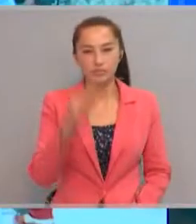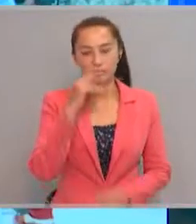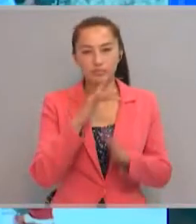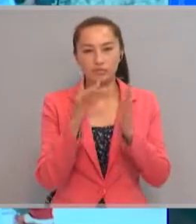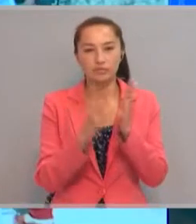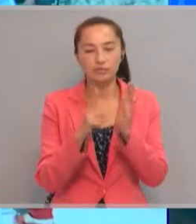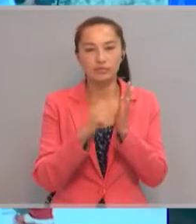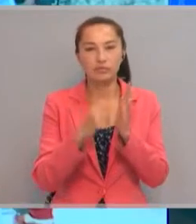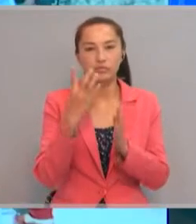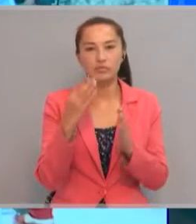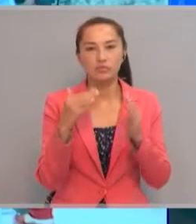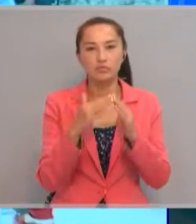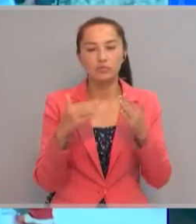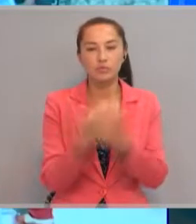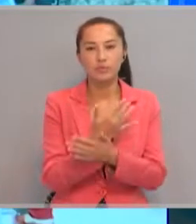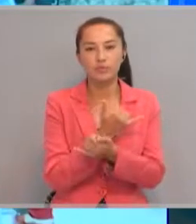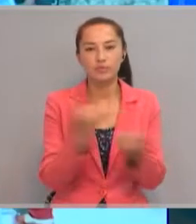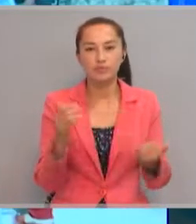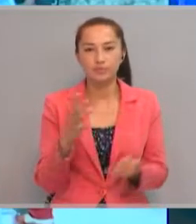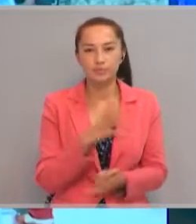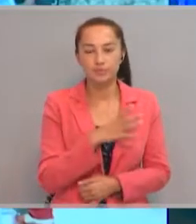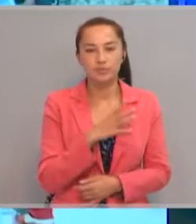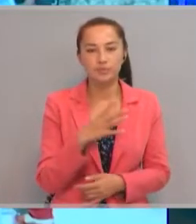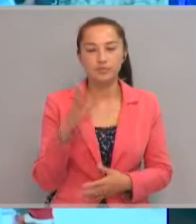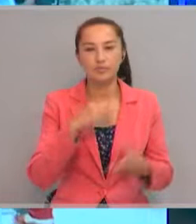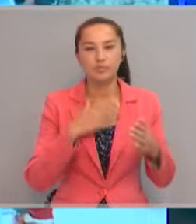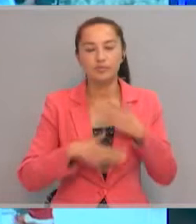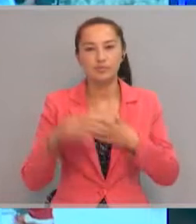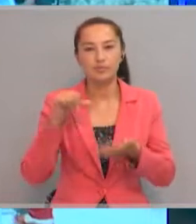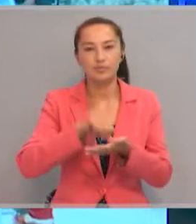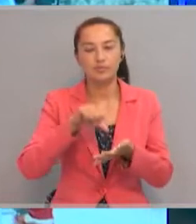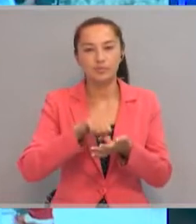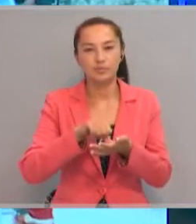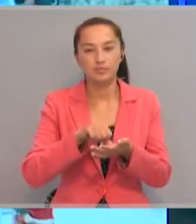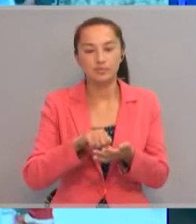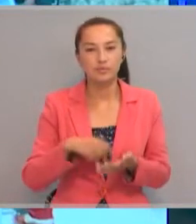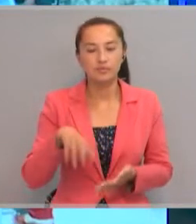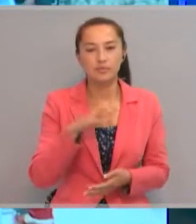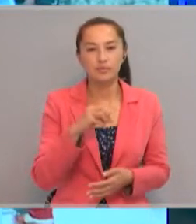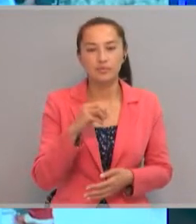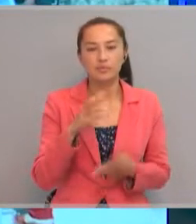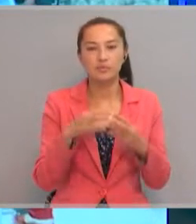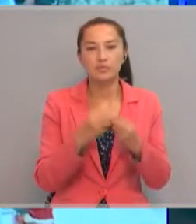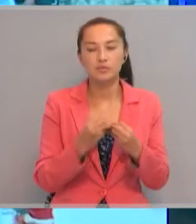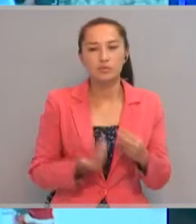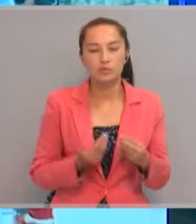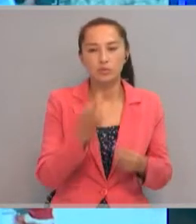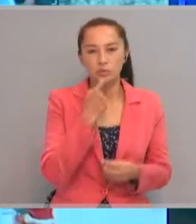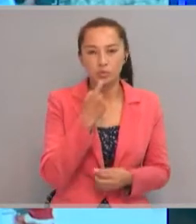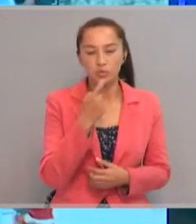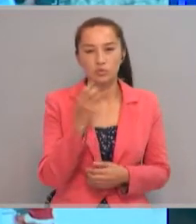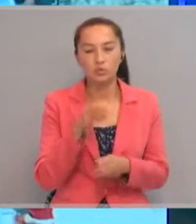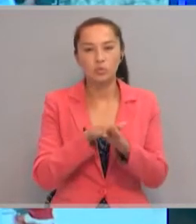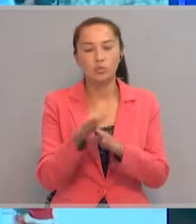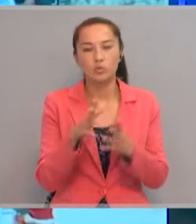Шымкенттік 74 тұрғын жаңа баспанаға ие болды. Қоныс тойын тойлаушылардың дені әлеуеті әлжуаз аз қамтылған және толық емес. Сондай